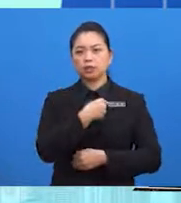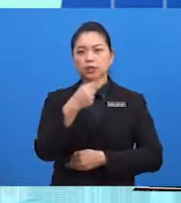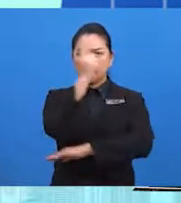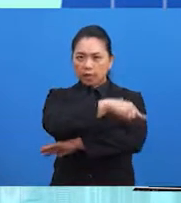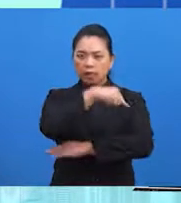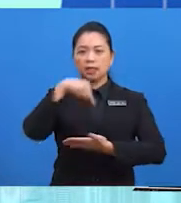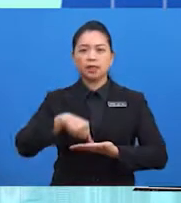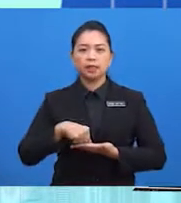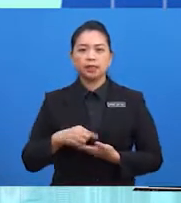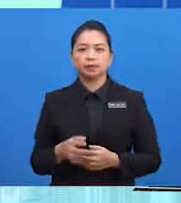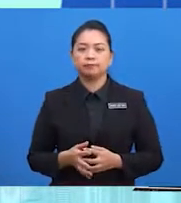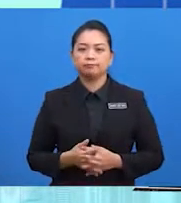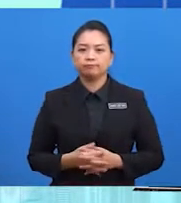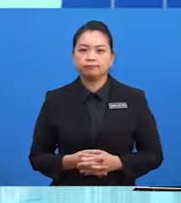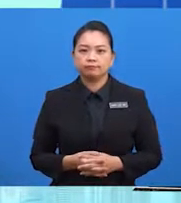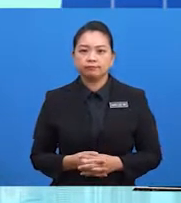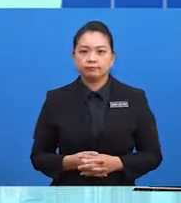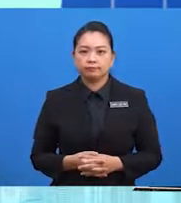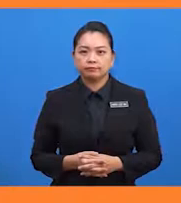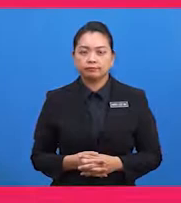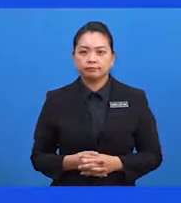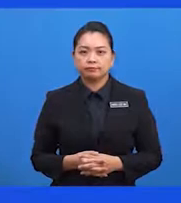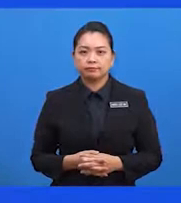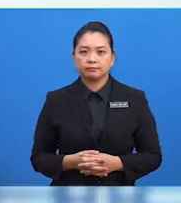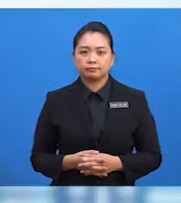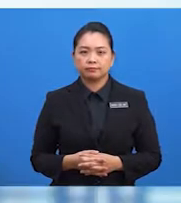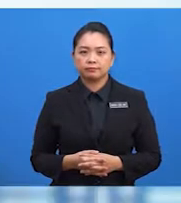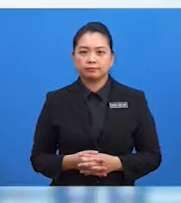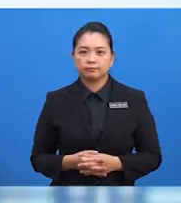secara terperinci pada hari ini?